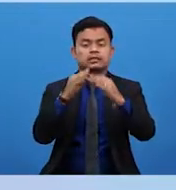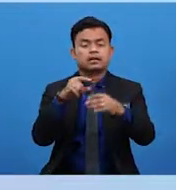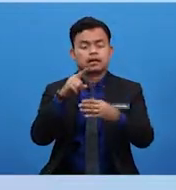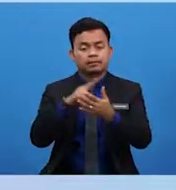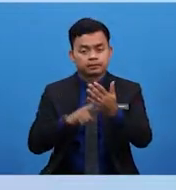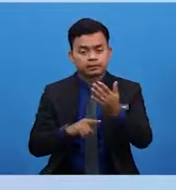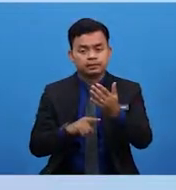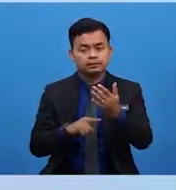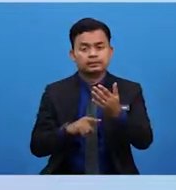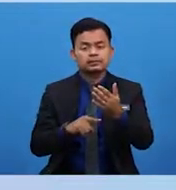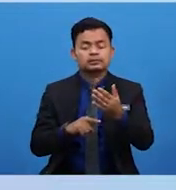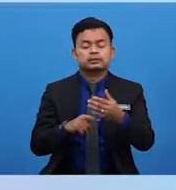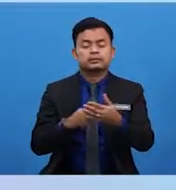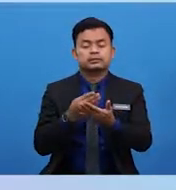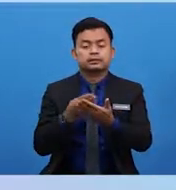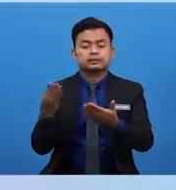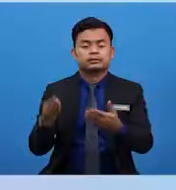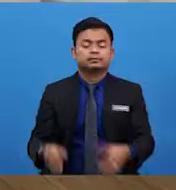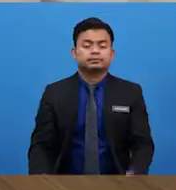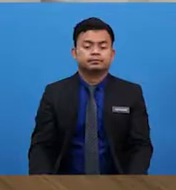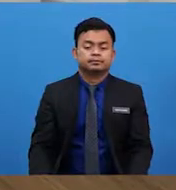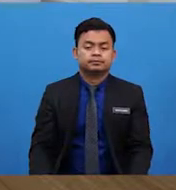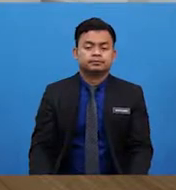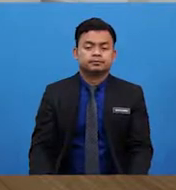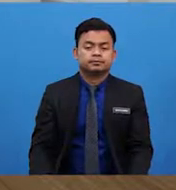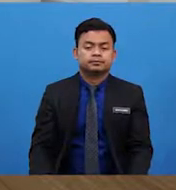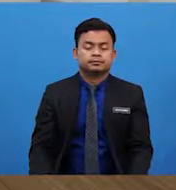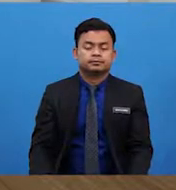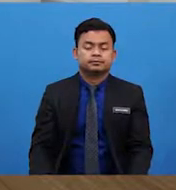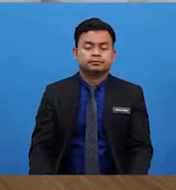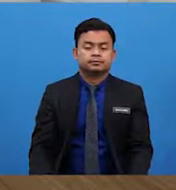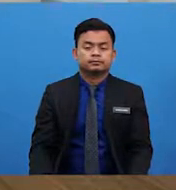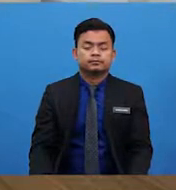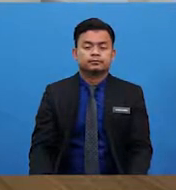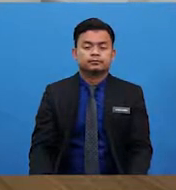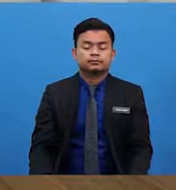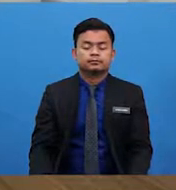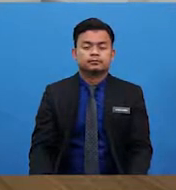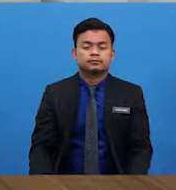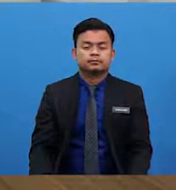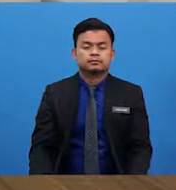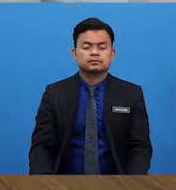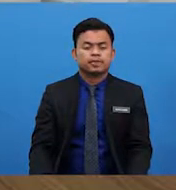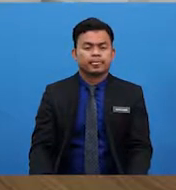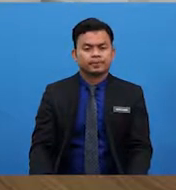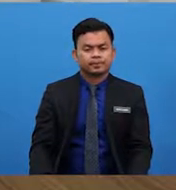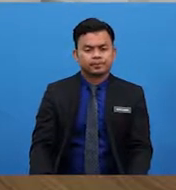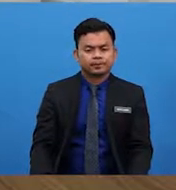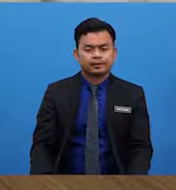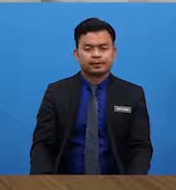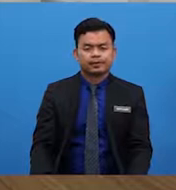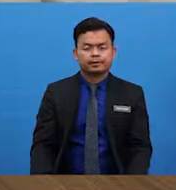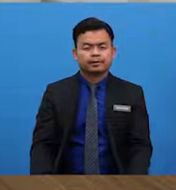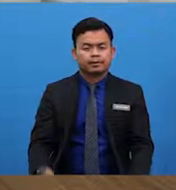kebiasaannya Hai benda ini berdasarkan tema waktulah kadang kaliwatu Apabila saya melihat sesuatu